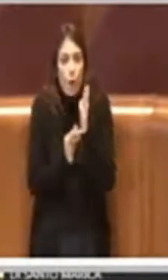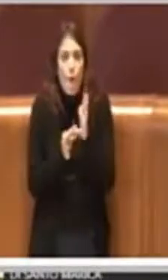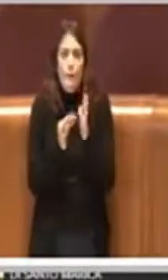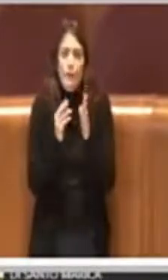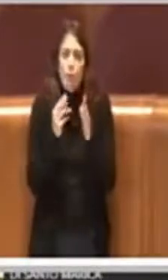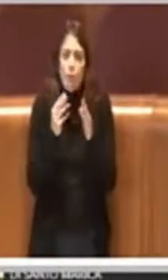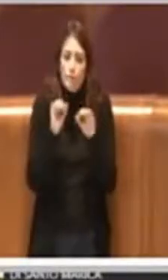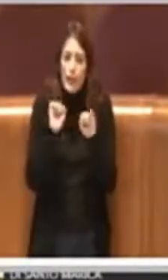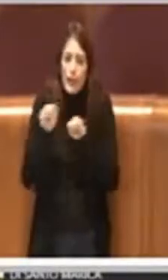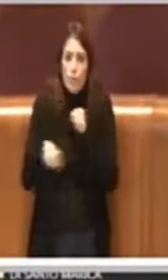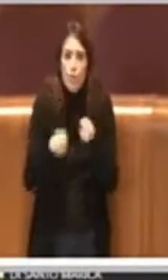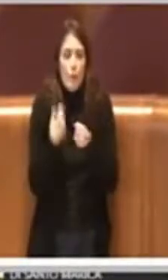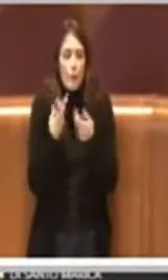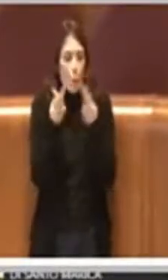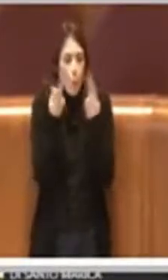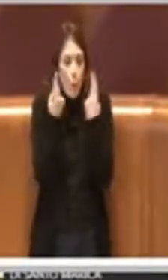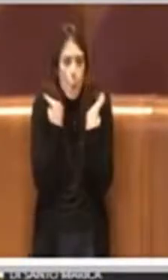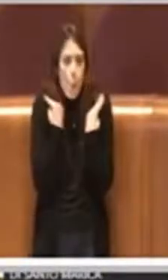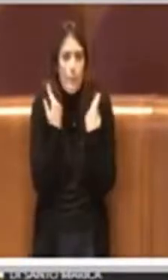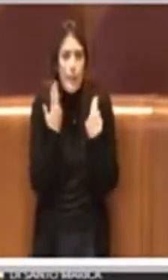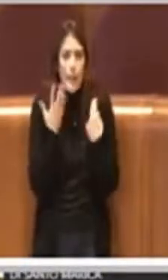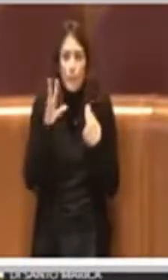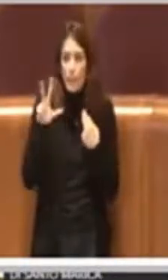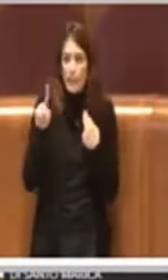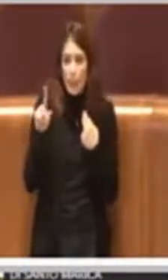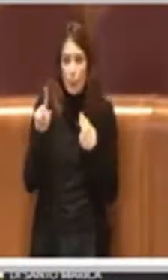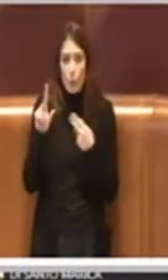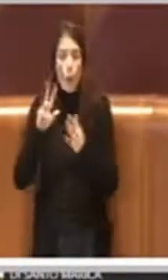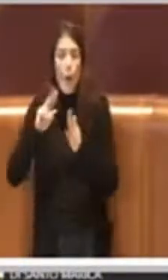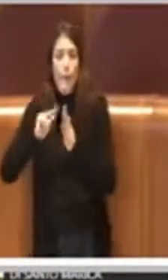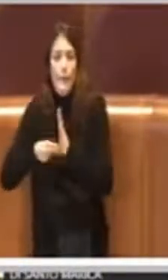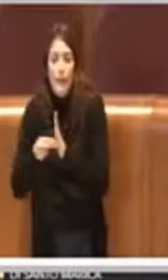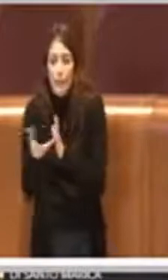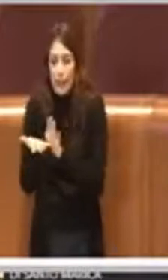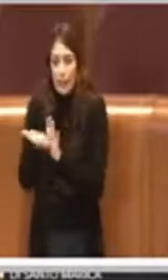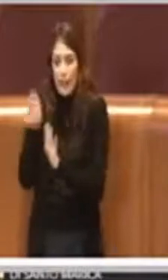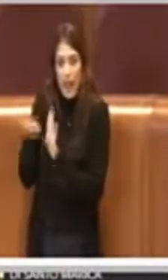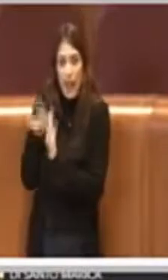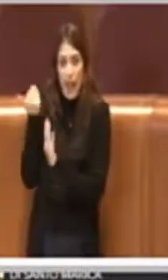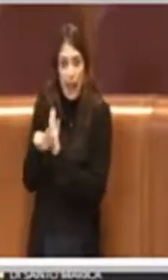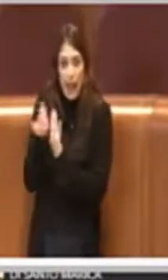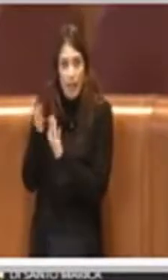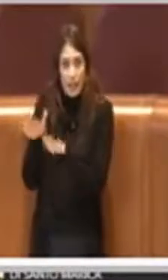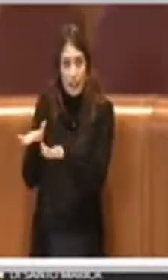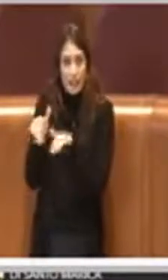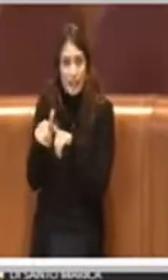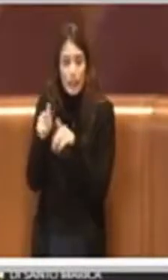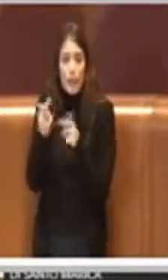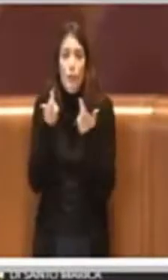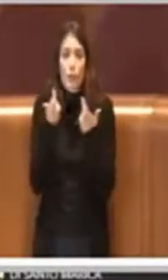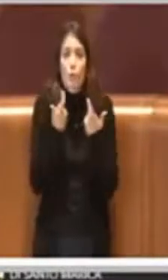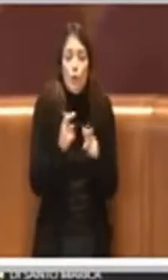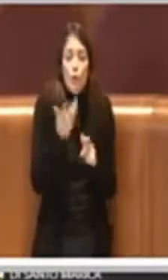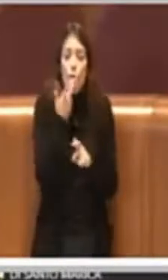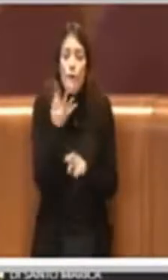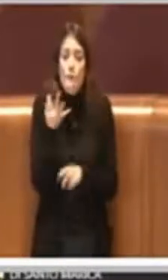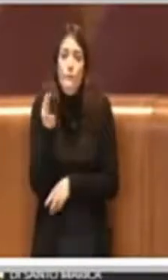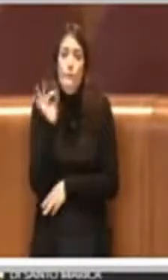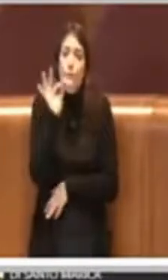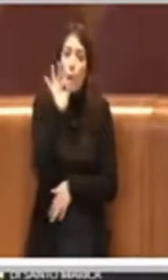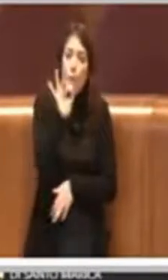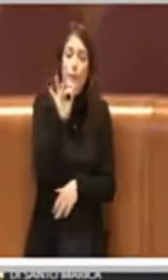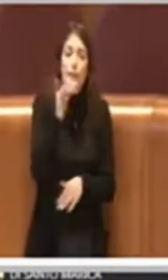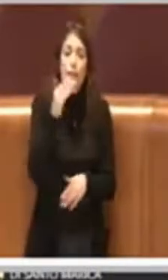umile che ha portato a ritirare 31 emendamenti proprio con l'obiettivo di portare avanti